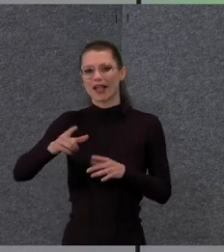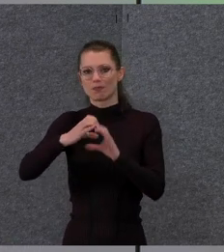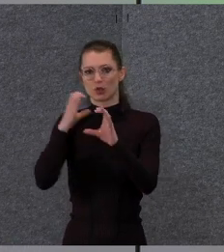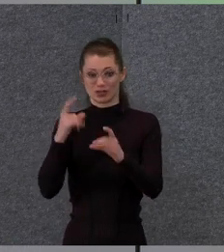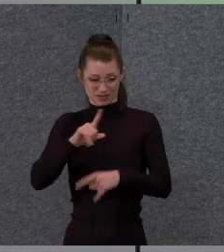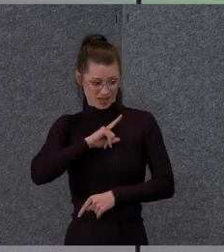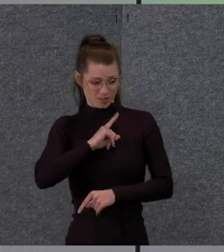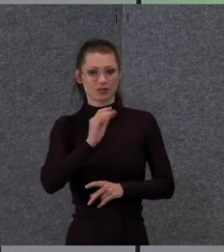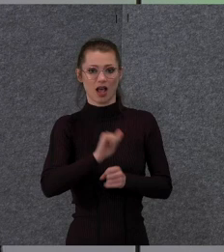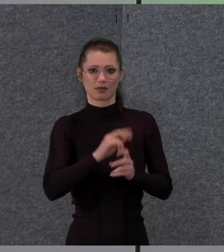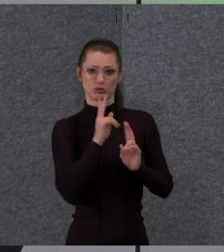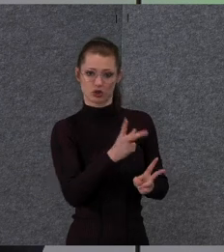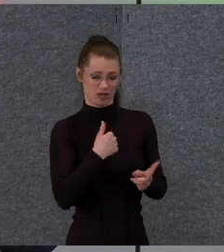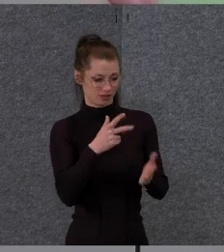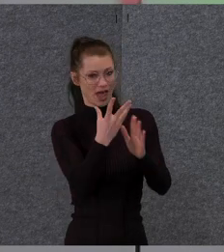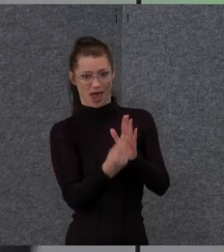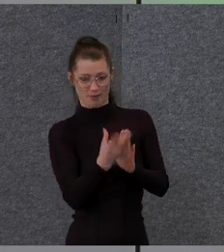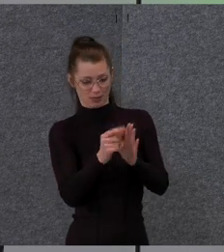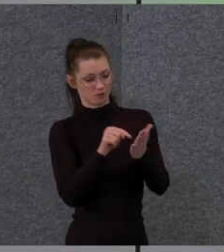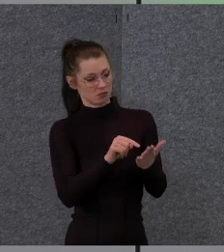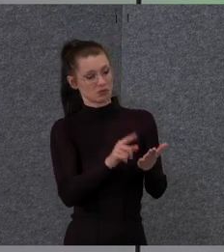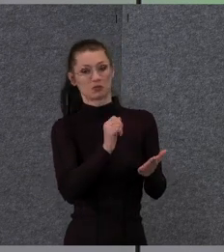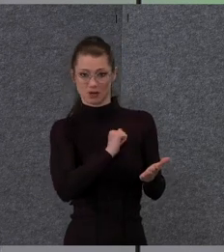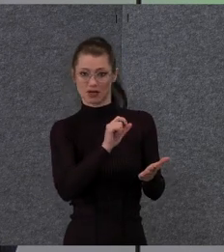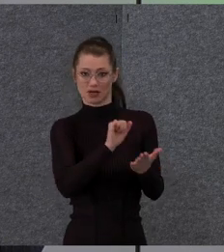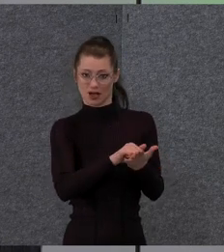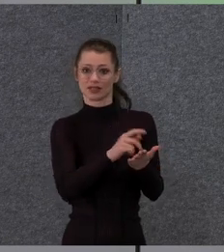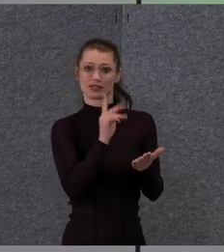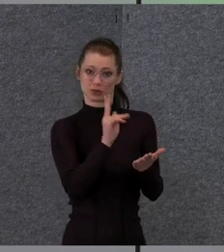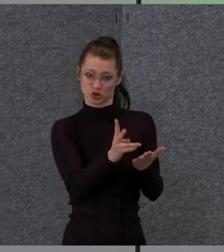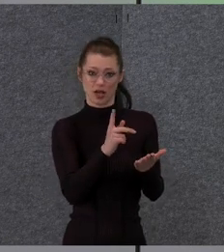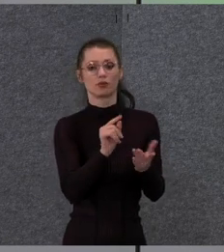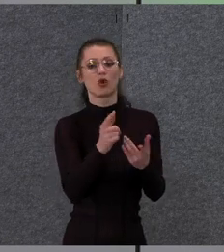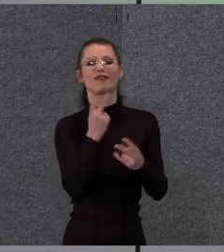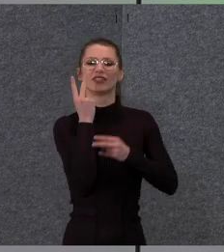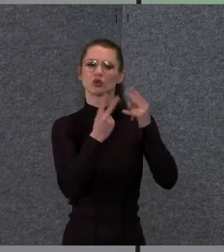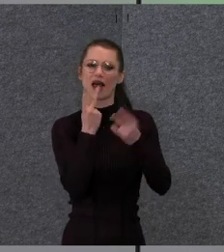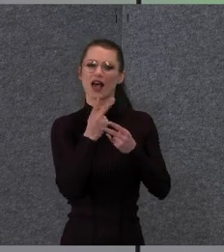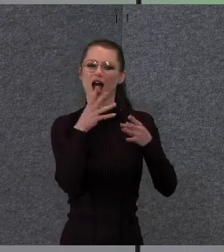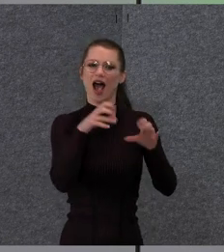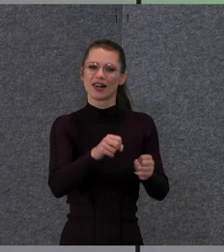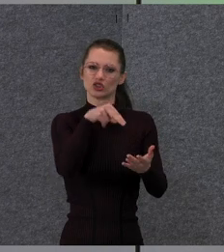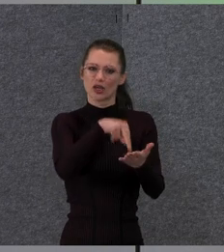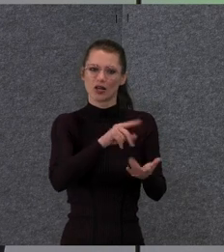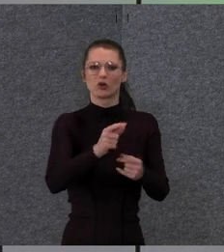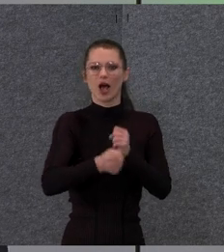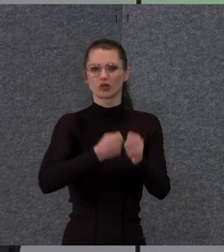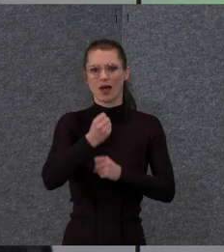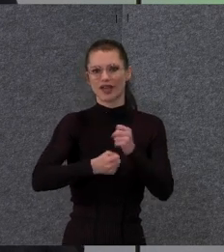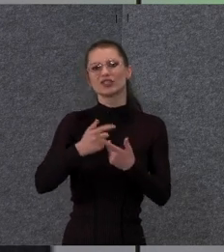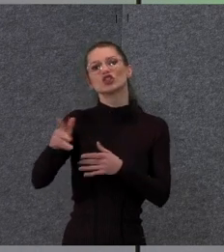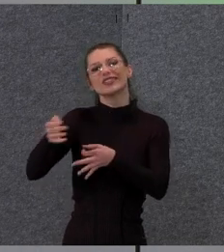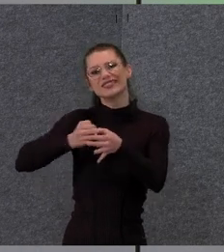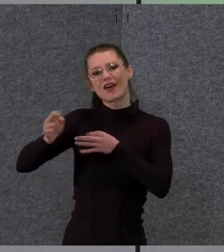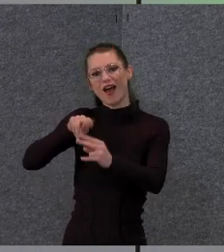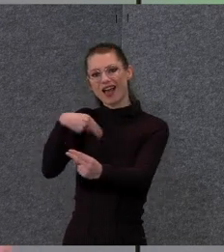Benutzerin bestellen kann über die App. Ich möchte von da nach da und dieser Bus fährt eben virtuelle Haltestellen ab und automatisch wird die Route angepasst an die